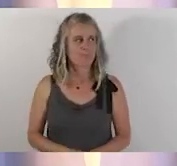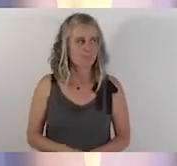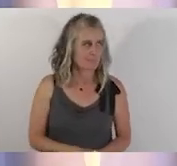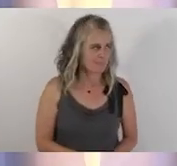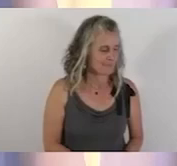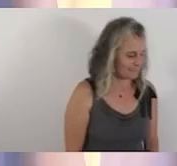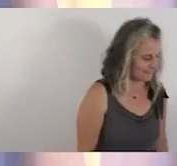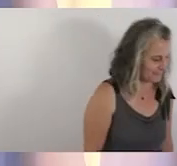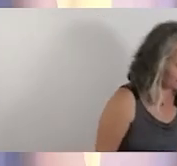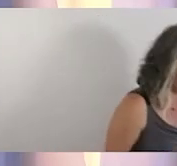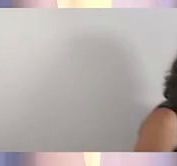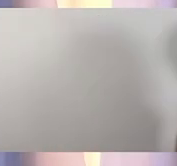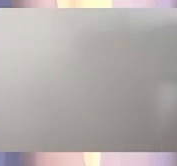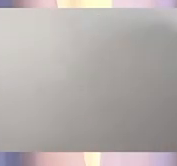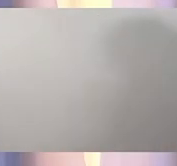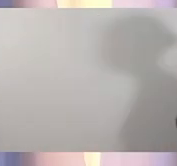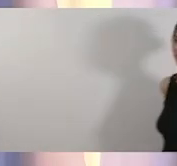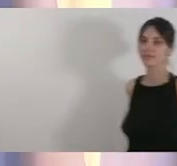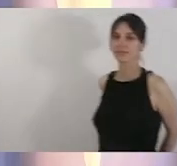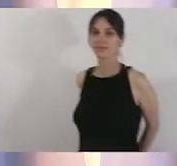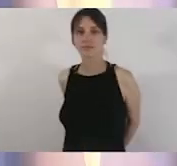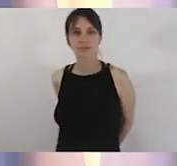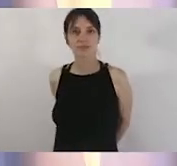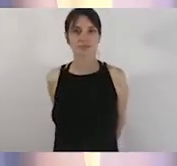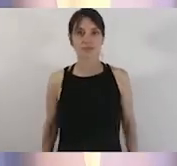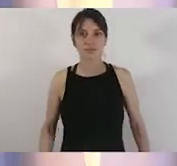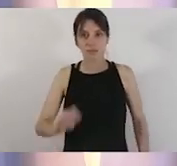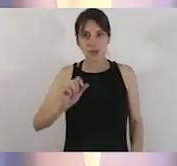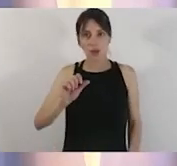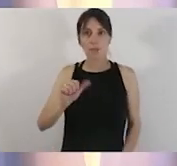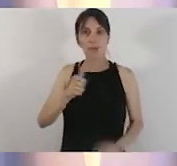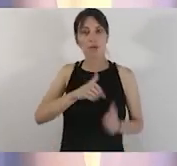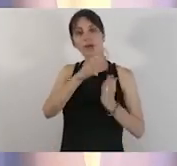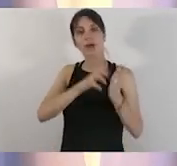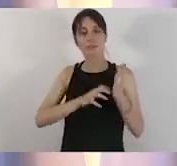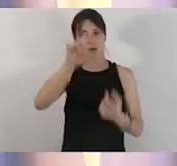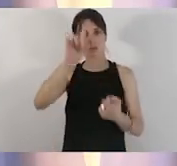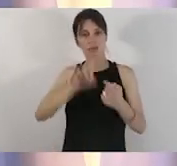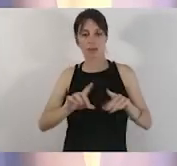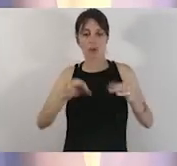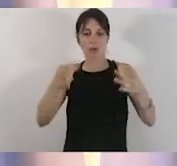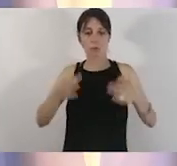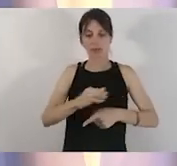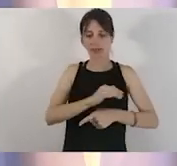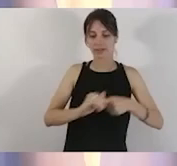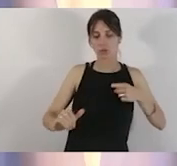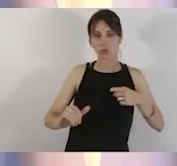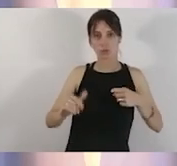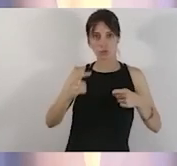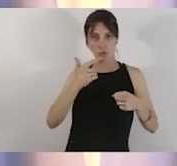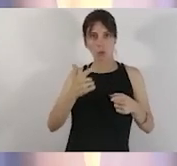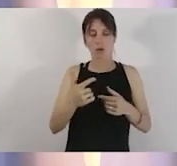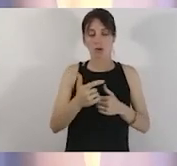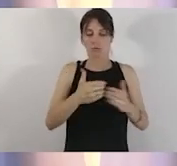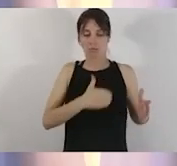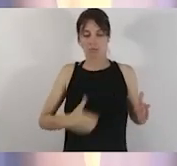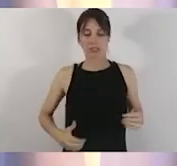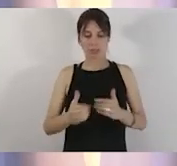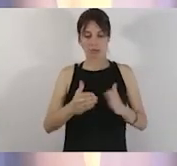jour, c'est l'approbation annuelle du compte d'exécution 2022 de la mairie du premier secteur de